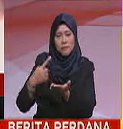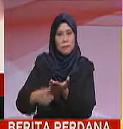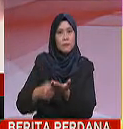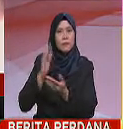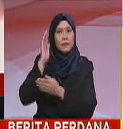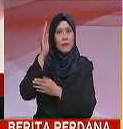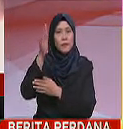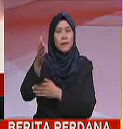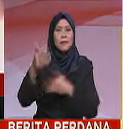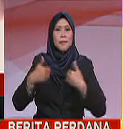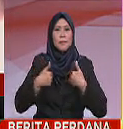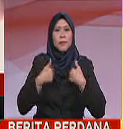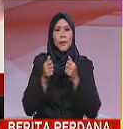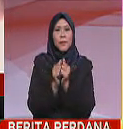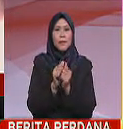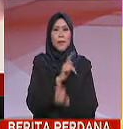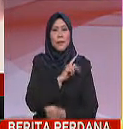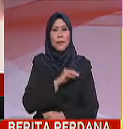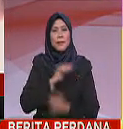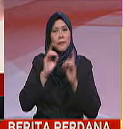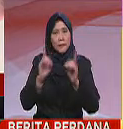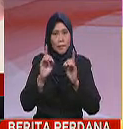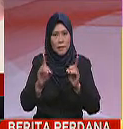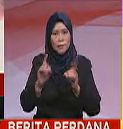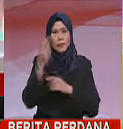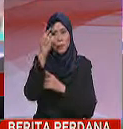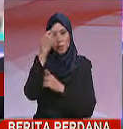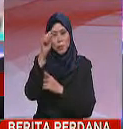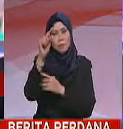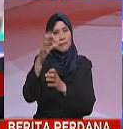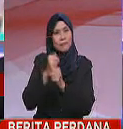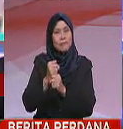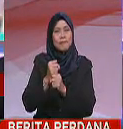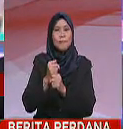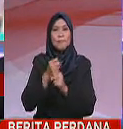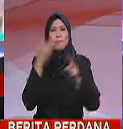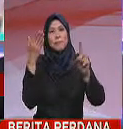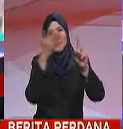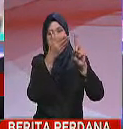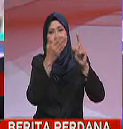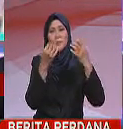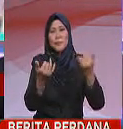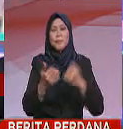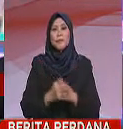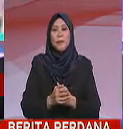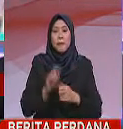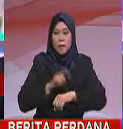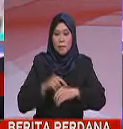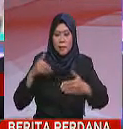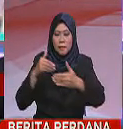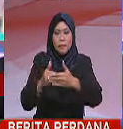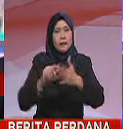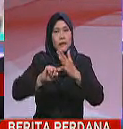menyeluruh akan diadakan bersama Kementerian Pendidikan ke arah merealisasikan hasrat tersebut. Dalam masa terdekat pula, pihaknya